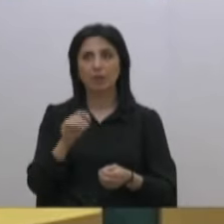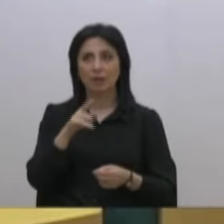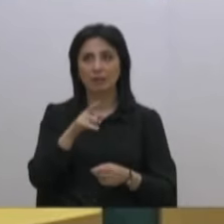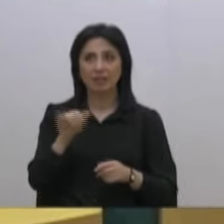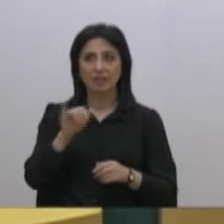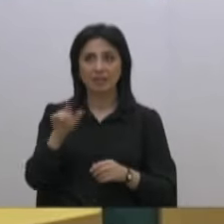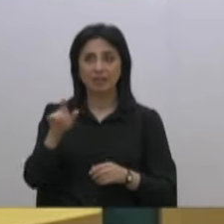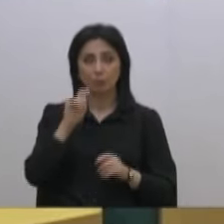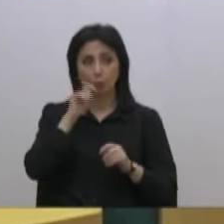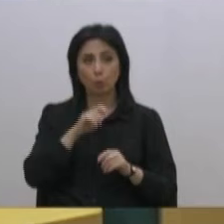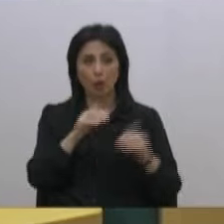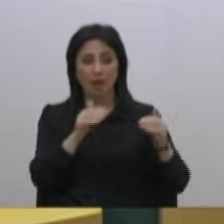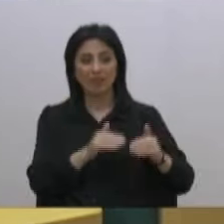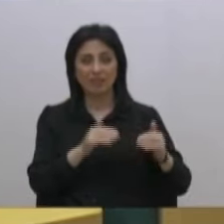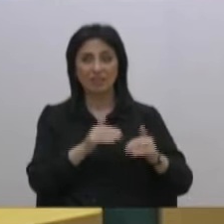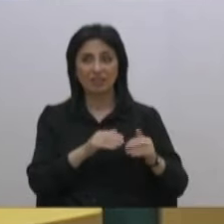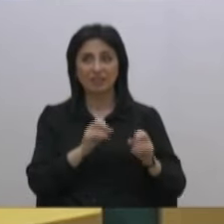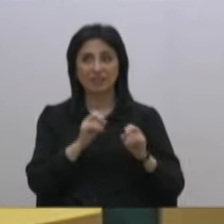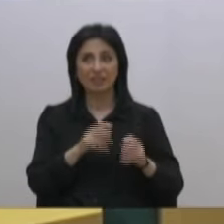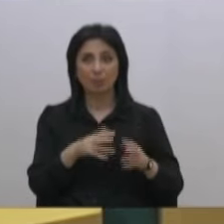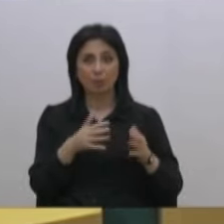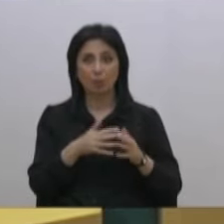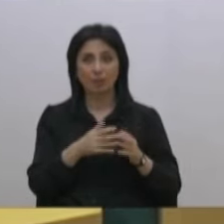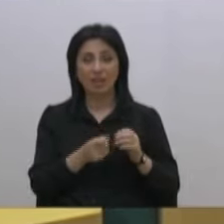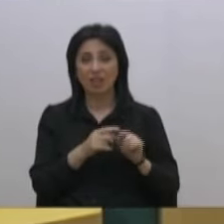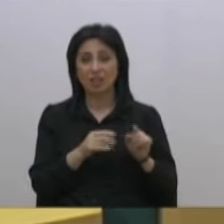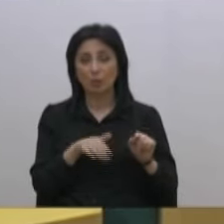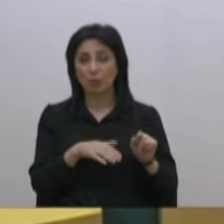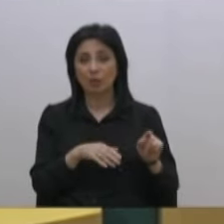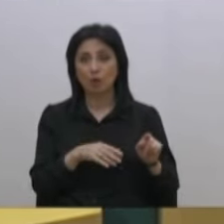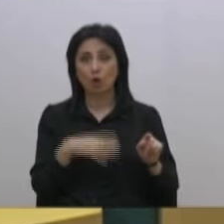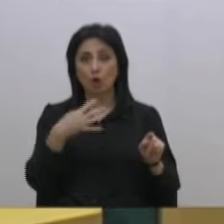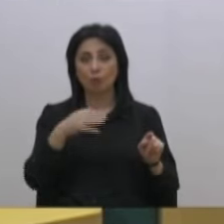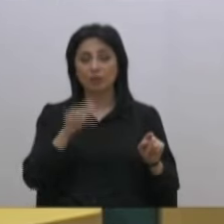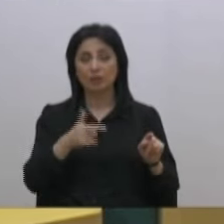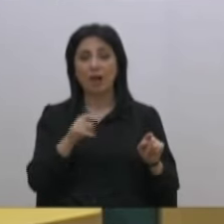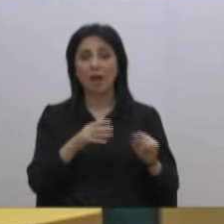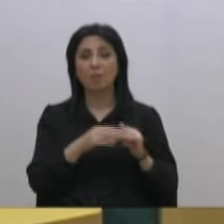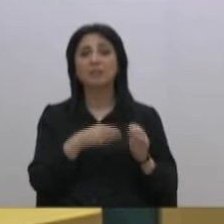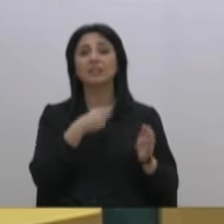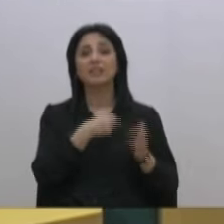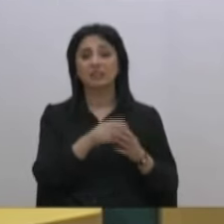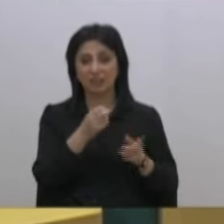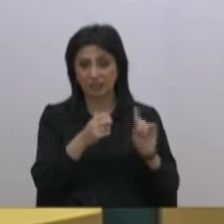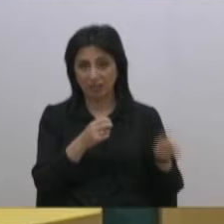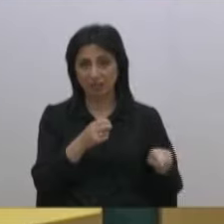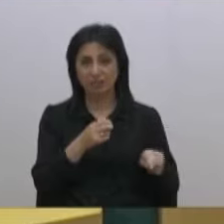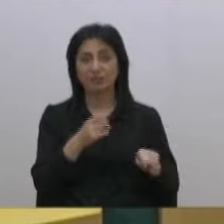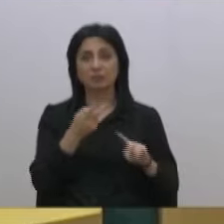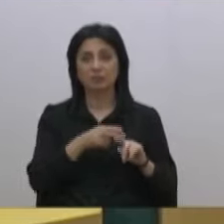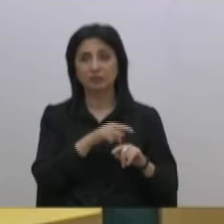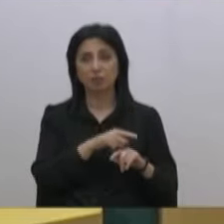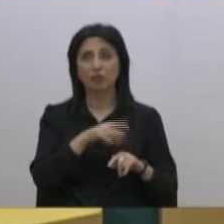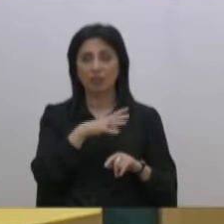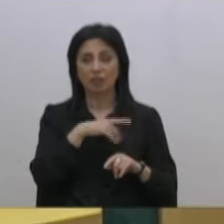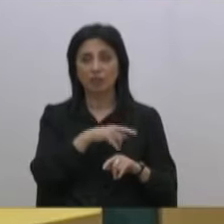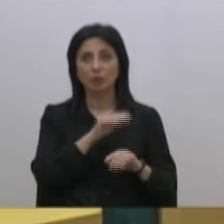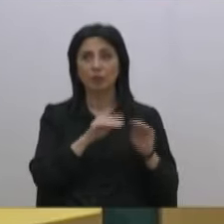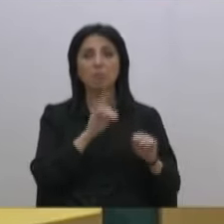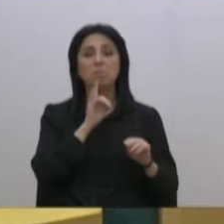უკრაინაში, სადაც ნაკლები მოსალოდნელია, რომ საფრთხე ომის საფრთხე გაჩნდეს, 40000 ჰექტარი მიწა იყიდეს კიდევ იმისთვის, რომ იქ იყო